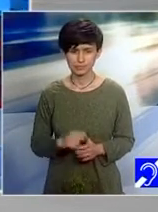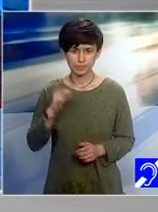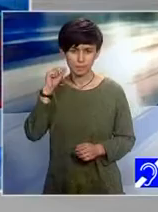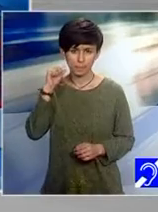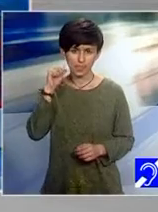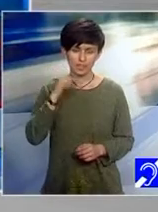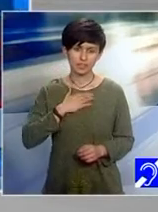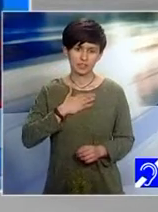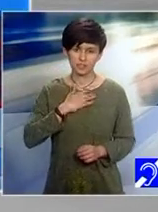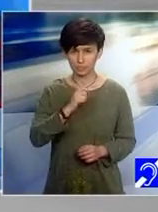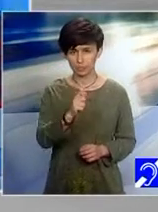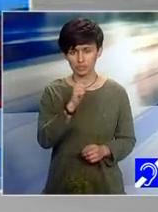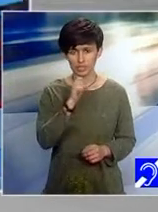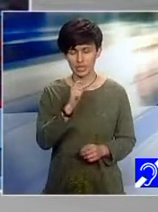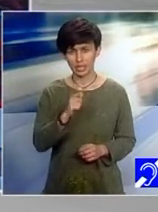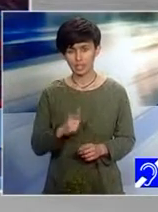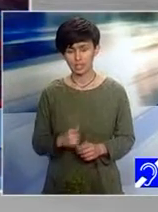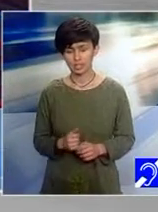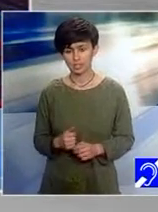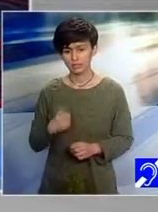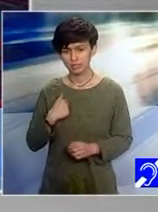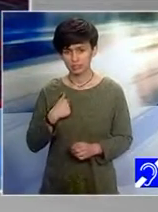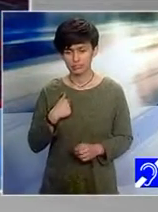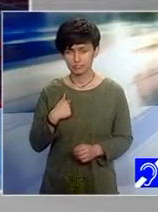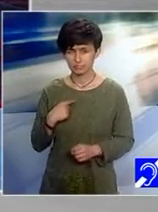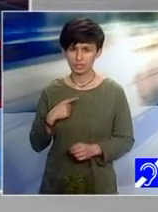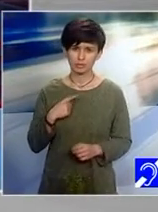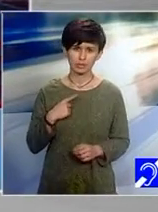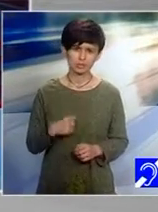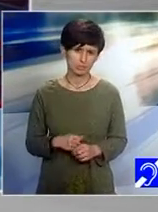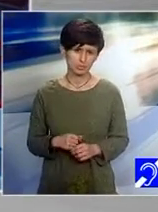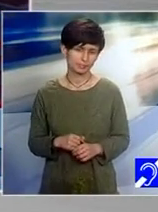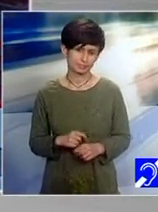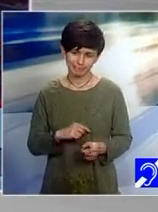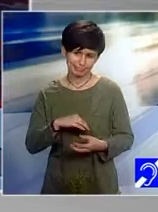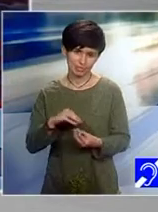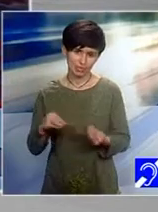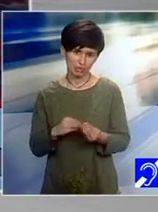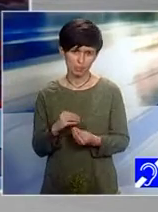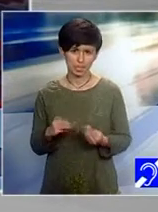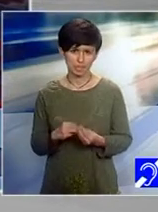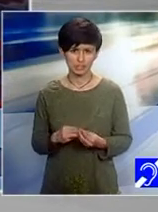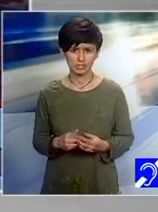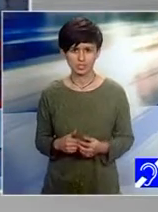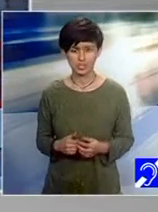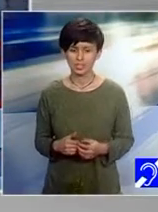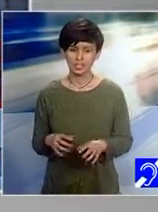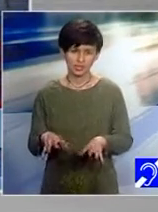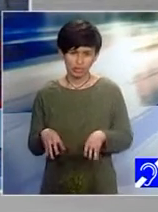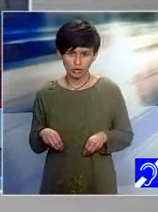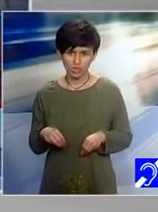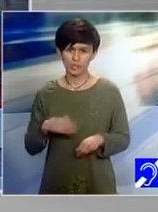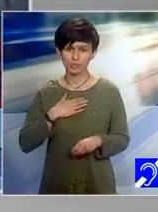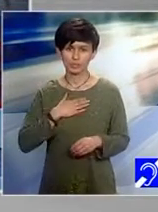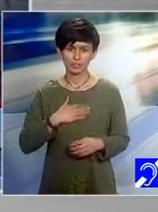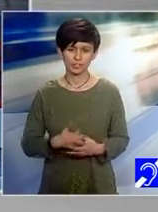din Salonta, din Bihor. Așa că e o corcitură foarte agreată de mine tot ce se întâmplă în